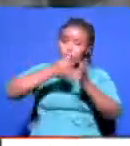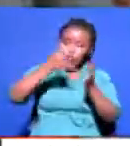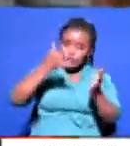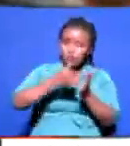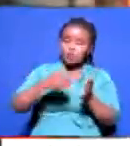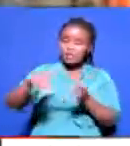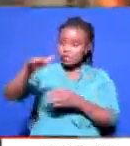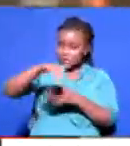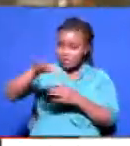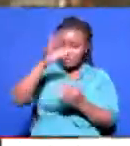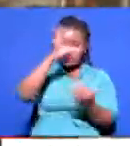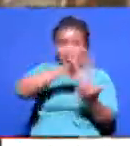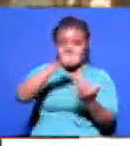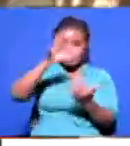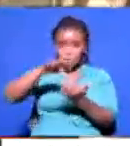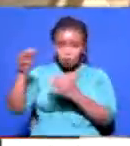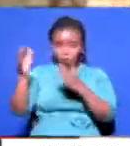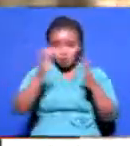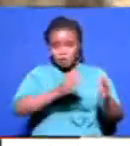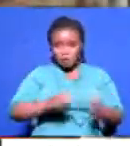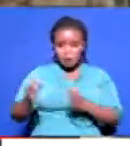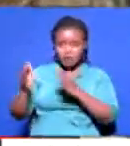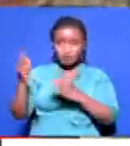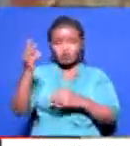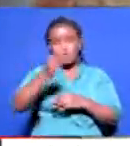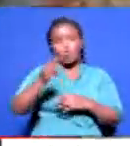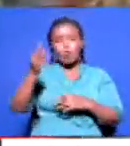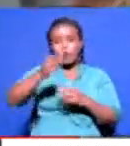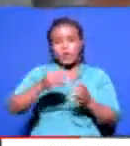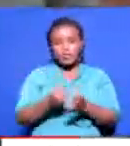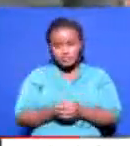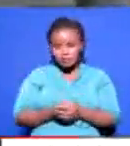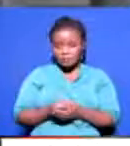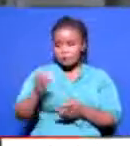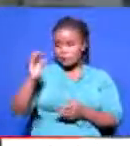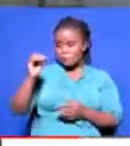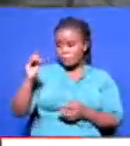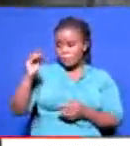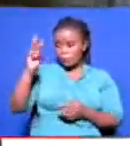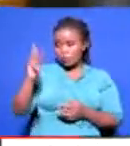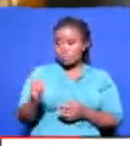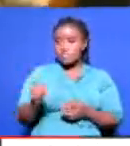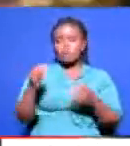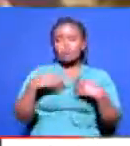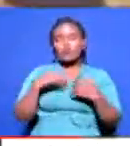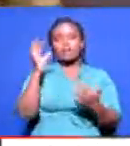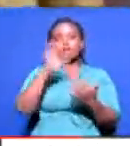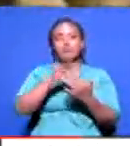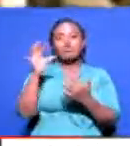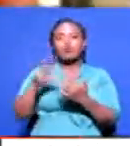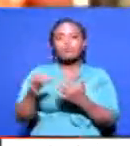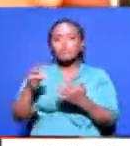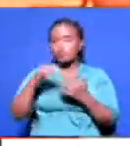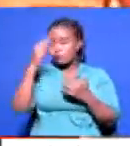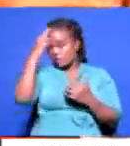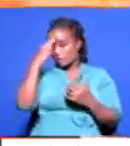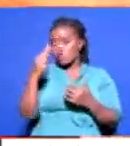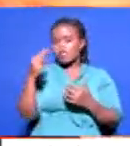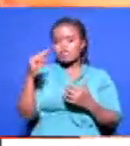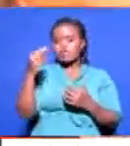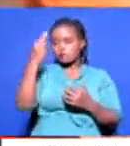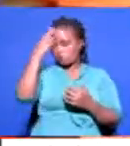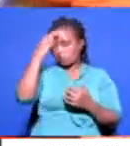nominations slated for Wednesday. ODM will be undertaking nominations in Kajiado North and Kajiado East